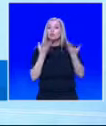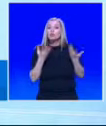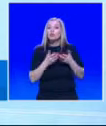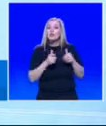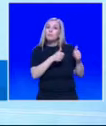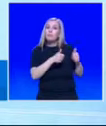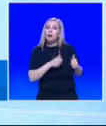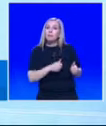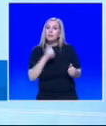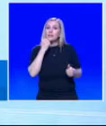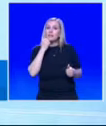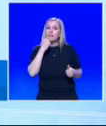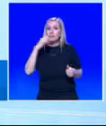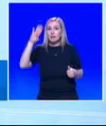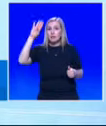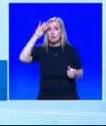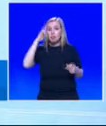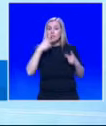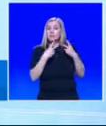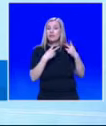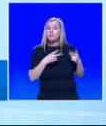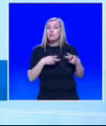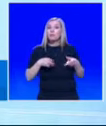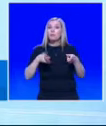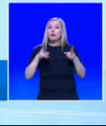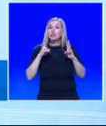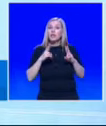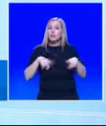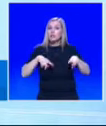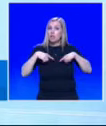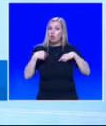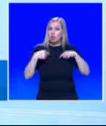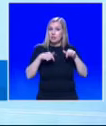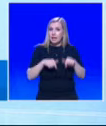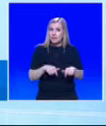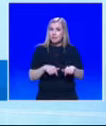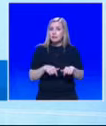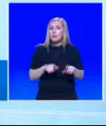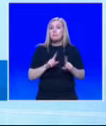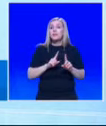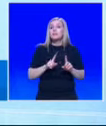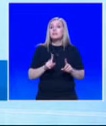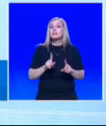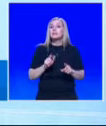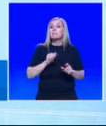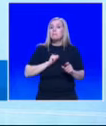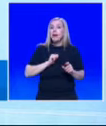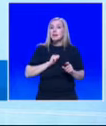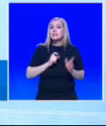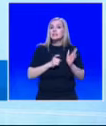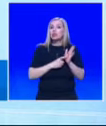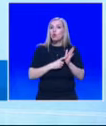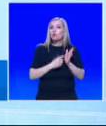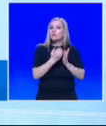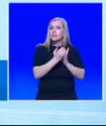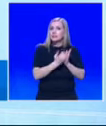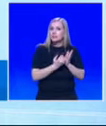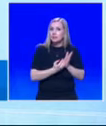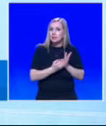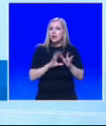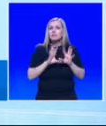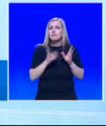армия. И личи по решението на съда днеска, че освен всичко останало не са спазени законовите изисквания. Значи всичко